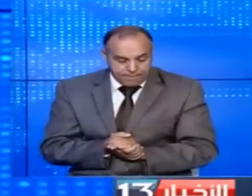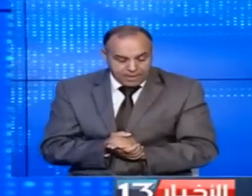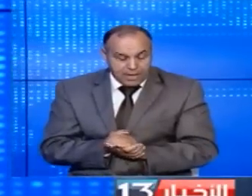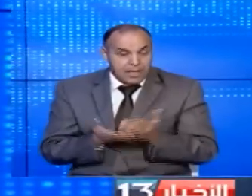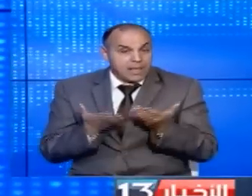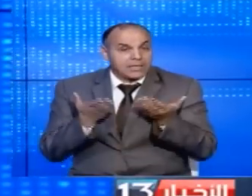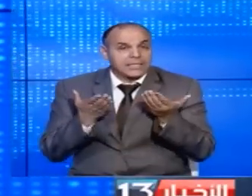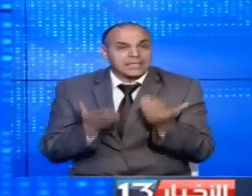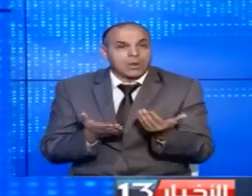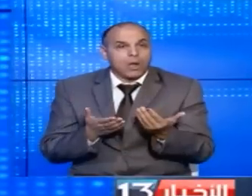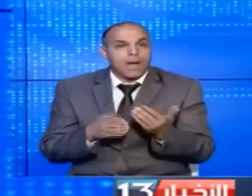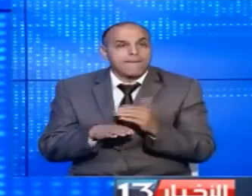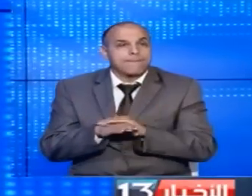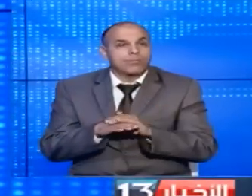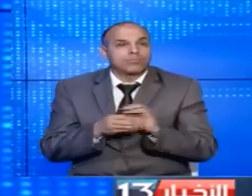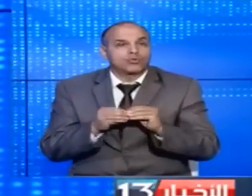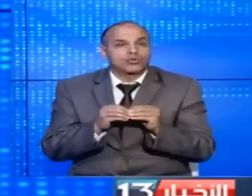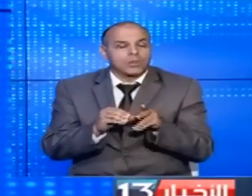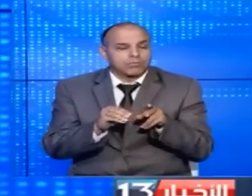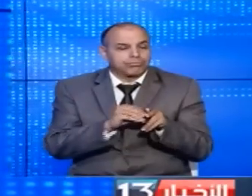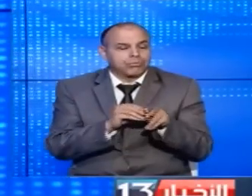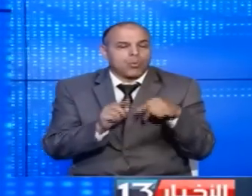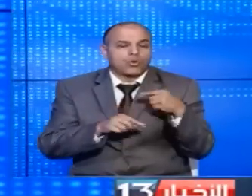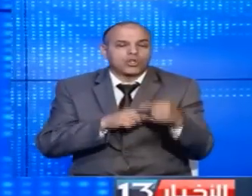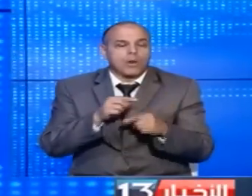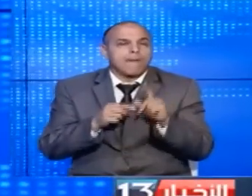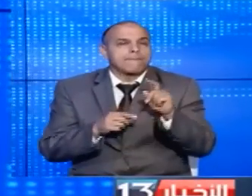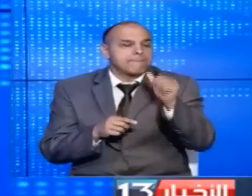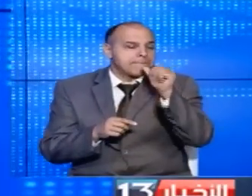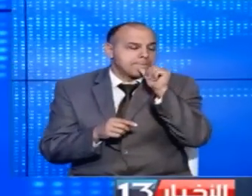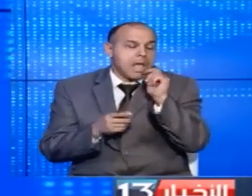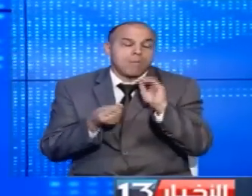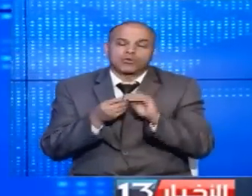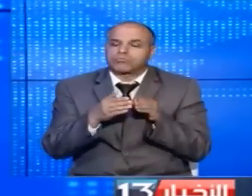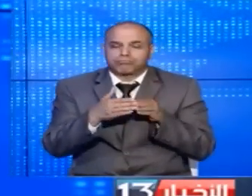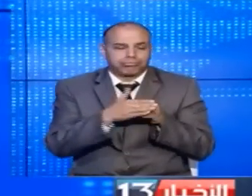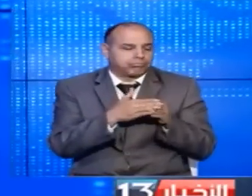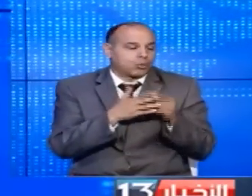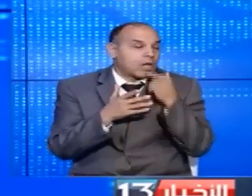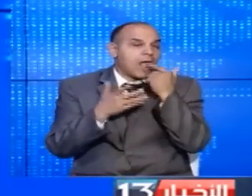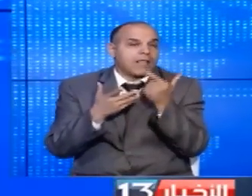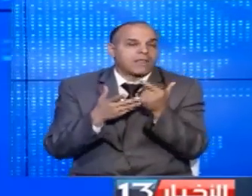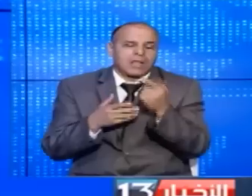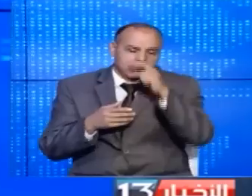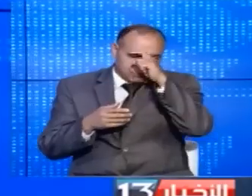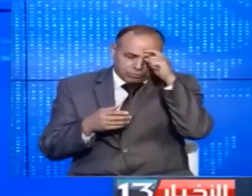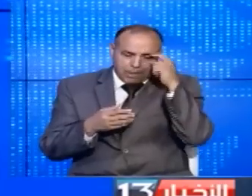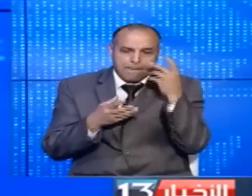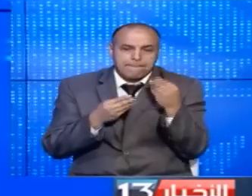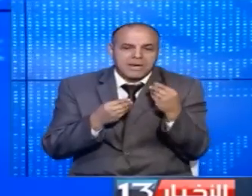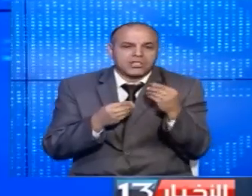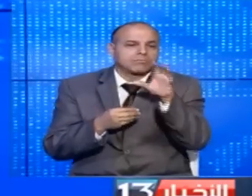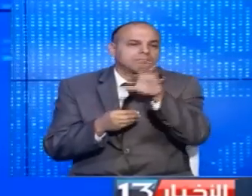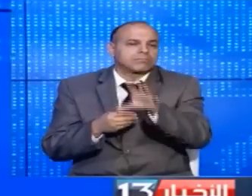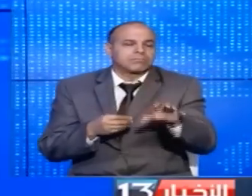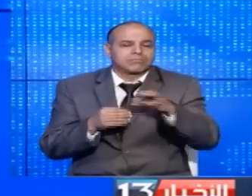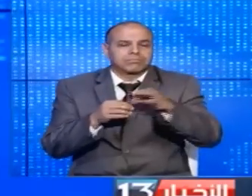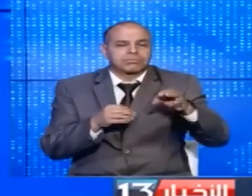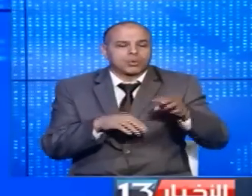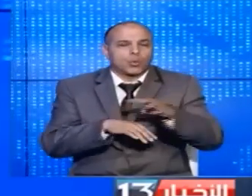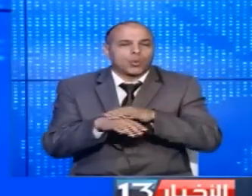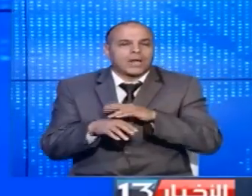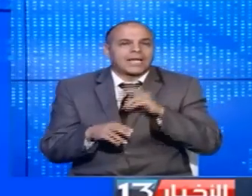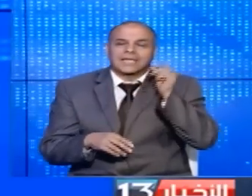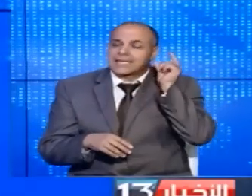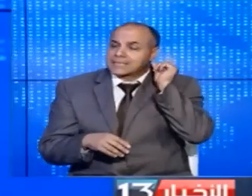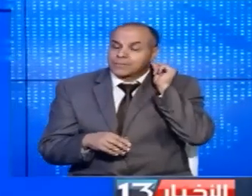نتطرق الآن إلى مشكلة الانقطاع المتواصل للمياه الصالحة للشرب التي تعاني منها العديد من المناطق الريفية بولاية